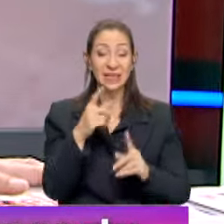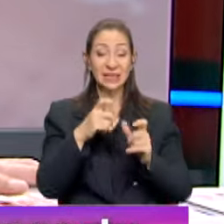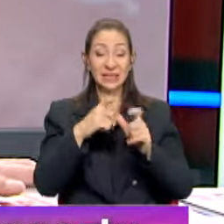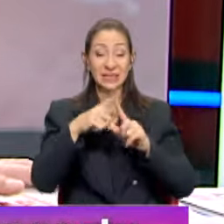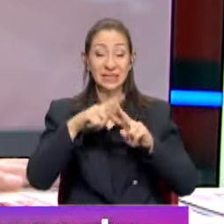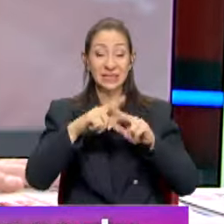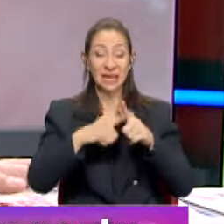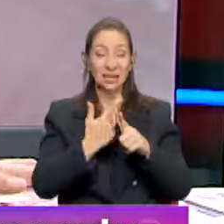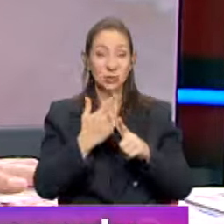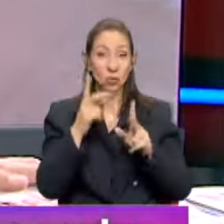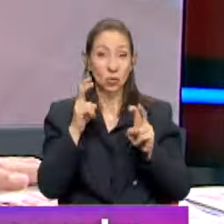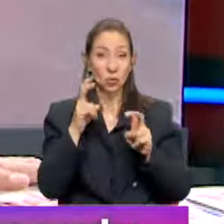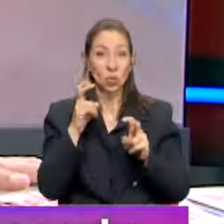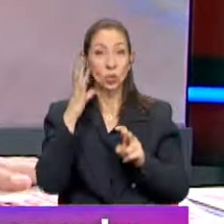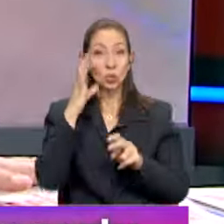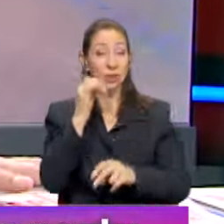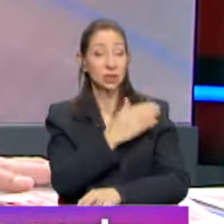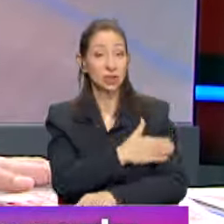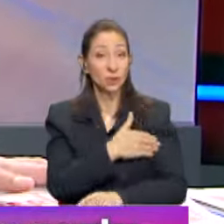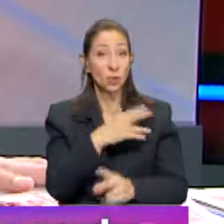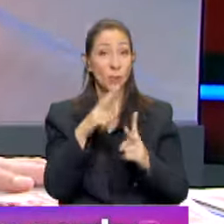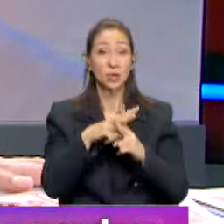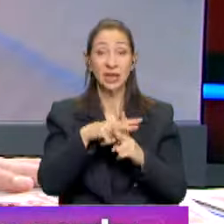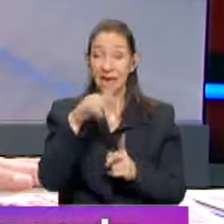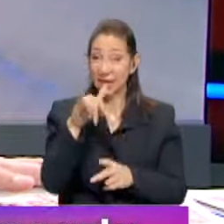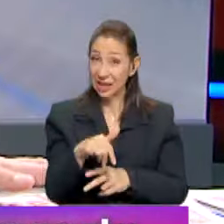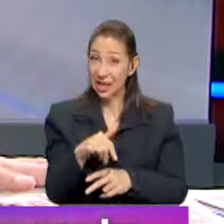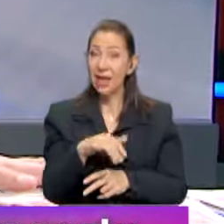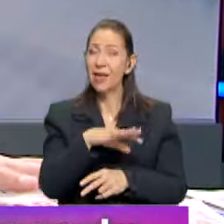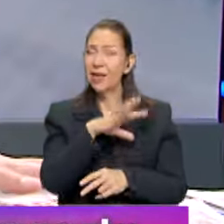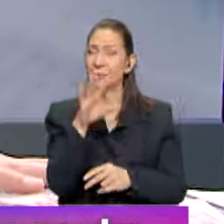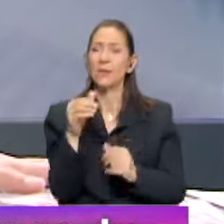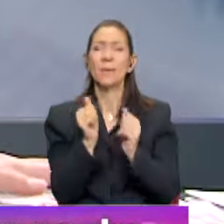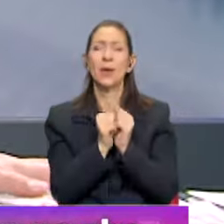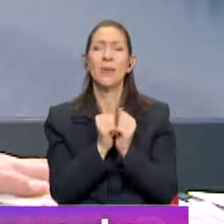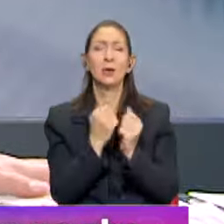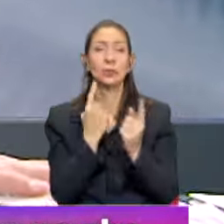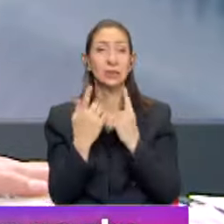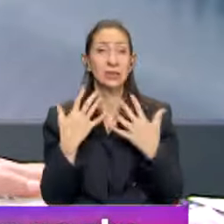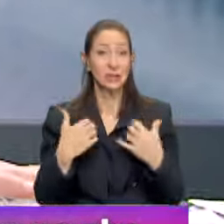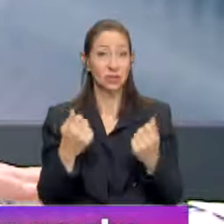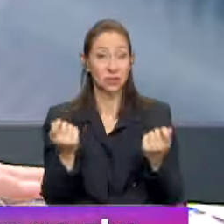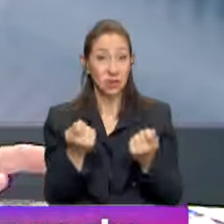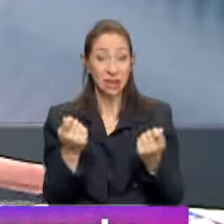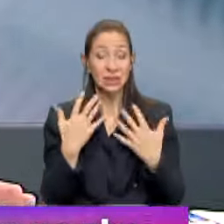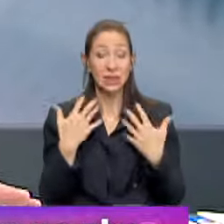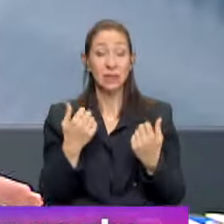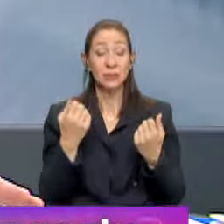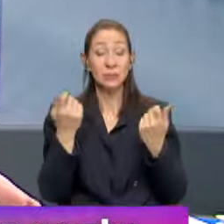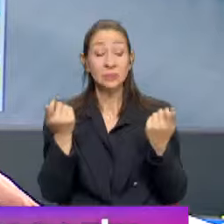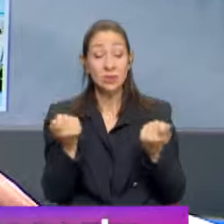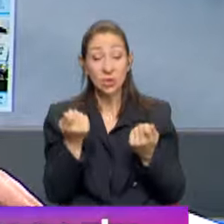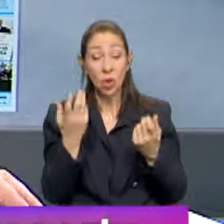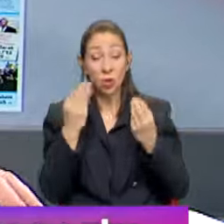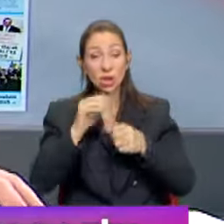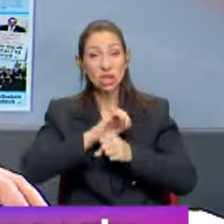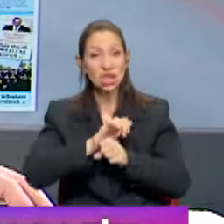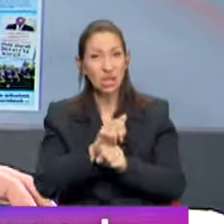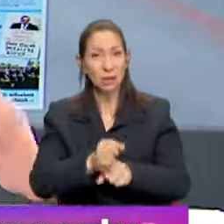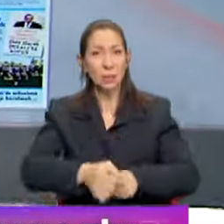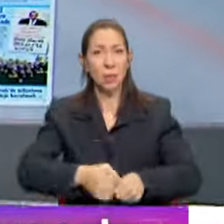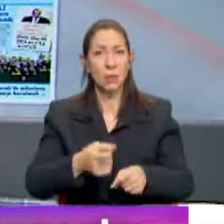konusunda mağduriyet yaşayanlar, uzman çavuşlarımız, polislerimizin hakları. Hepsini birlikte konuşacağız. Sağlıkçılar. Sağlıkçıların uğramış olduğu o şiddet